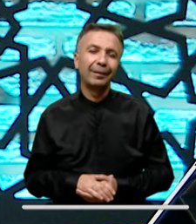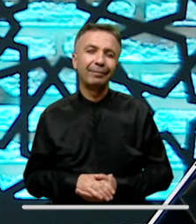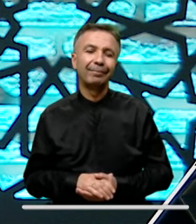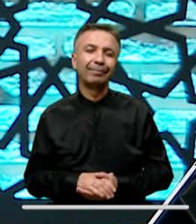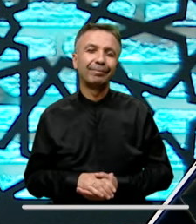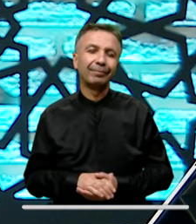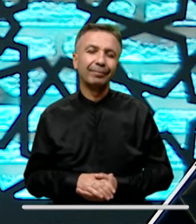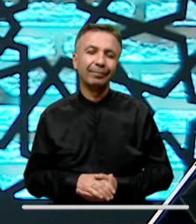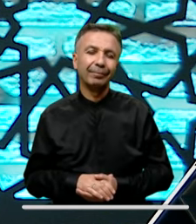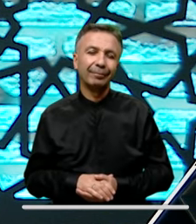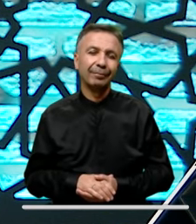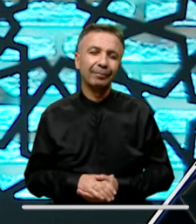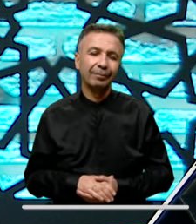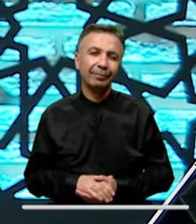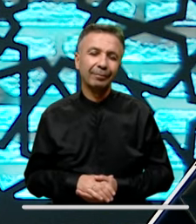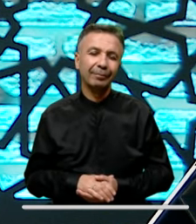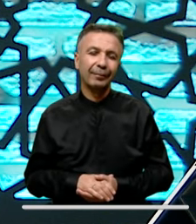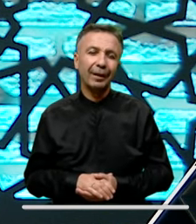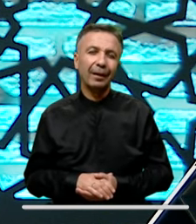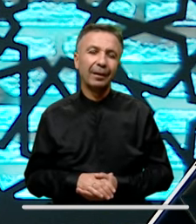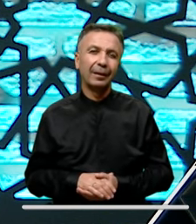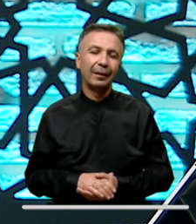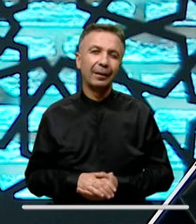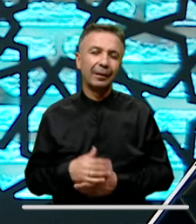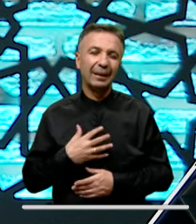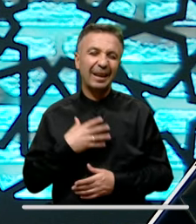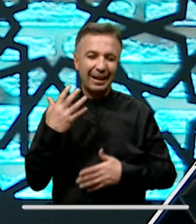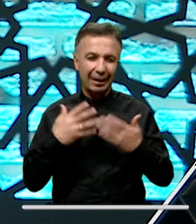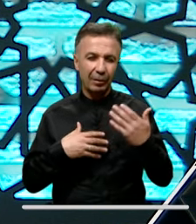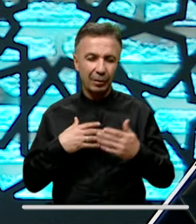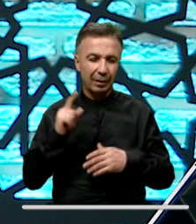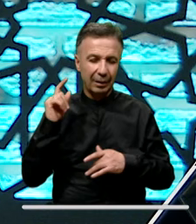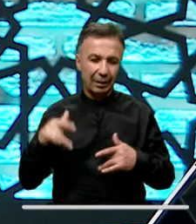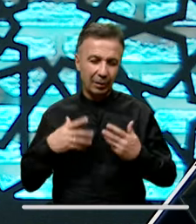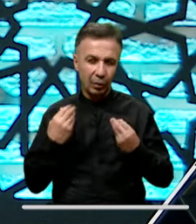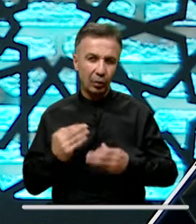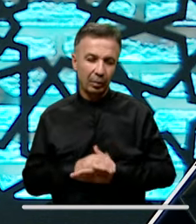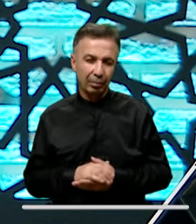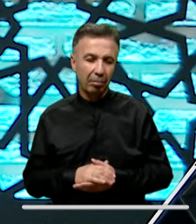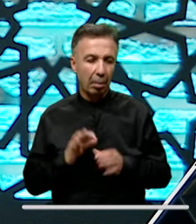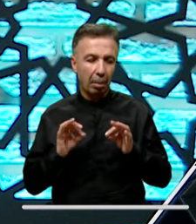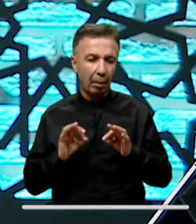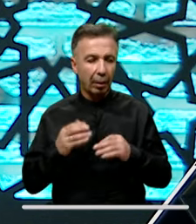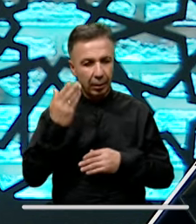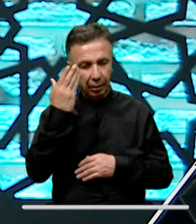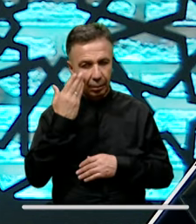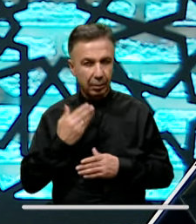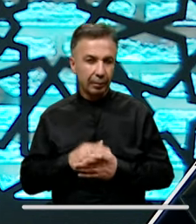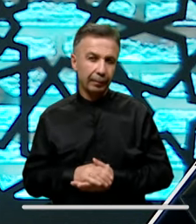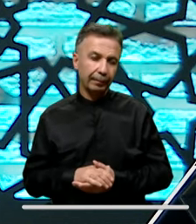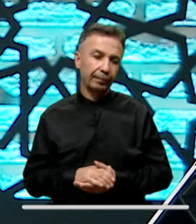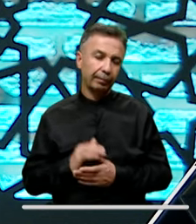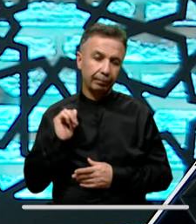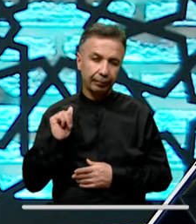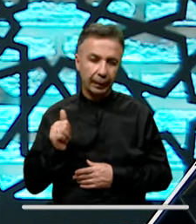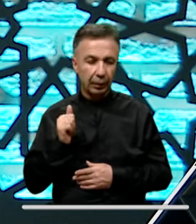bütün bu kanaldan razı olsun. Bütün kocalarımızdan razı olsun. Her gün izliyoruz. Allah razı olsun. Allah izleyenlerden